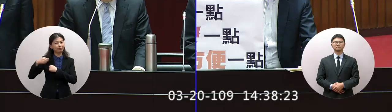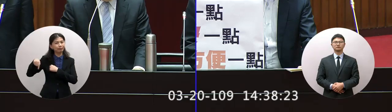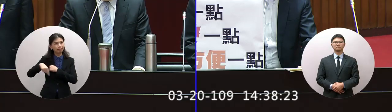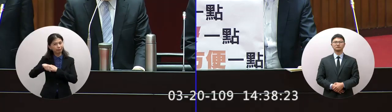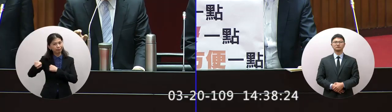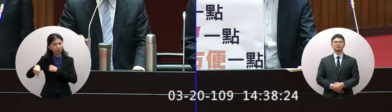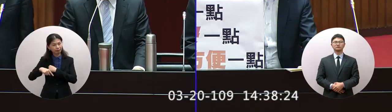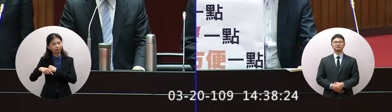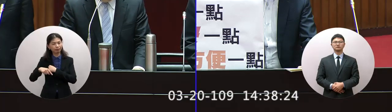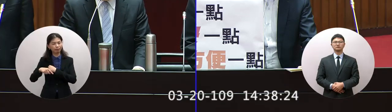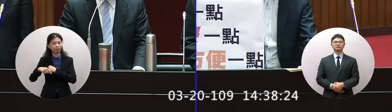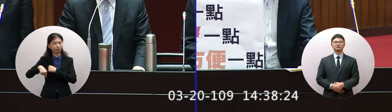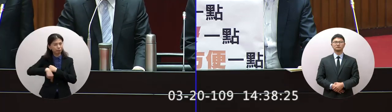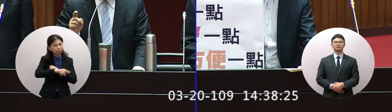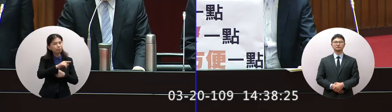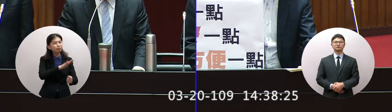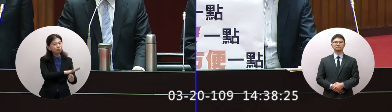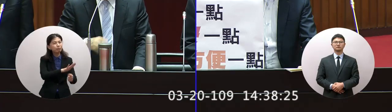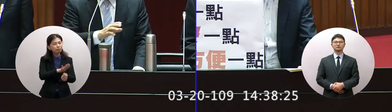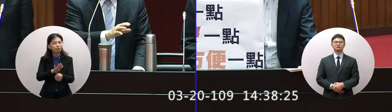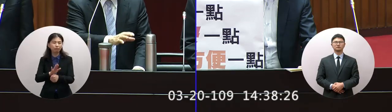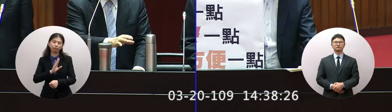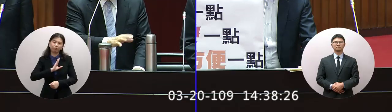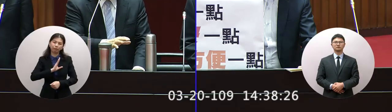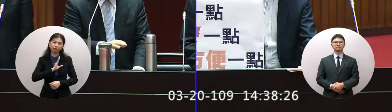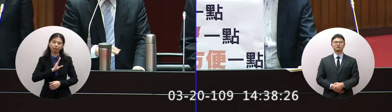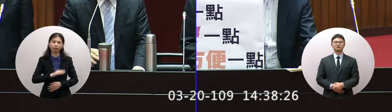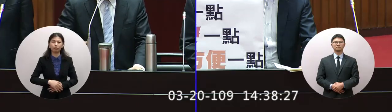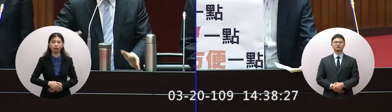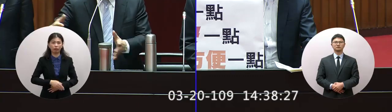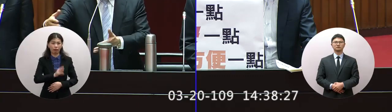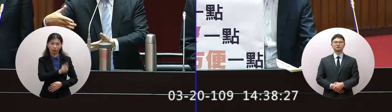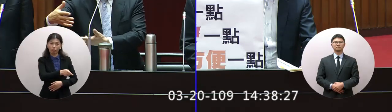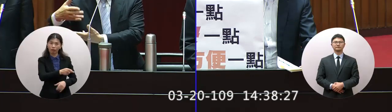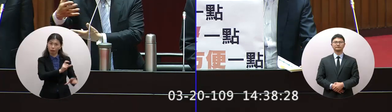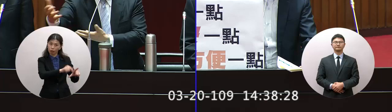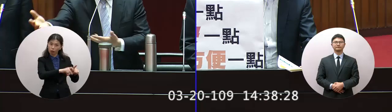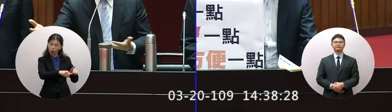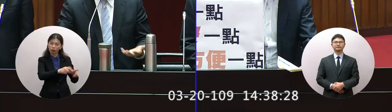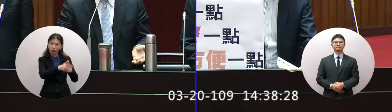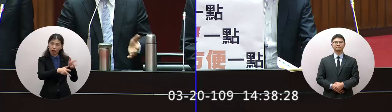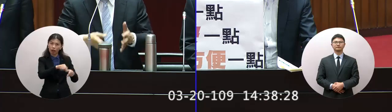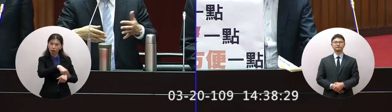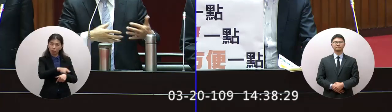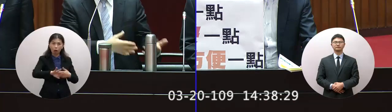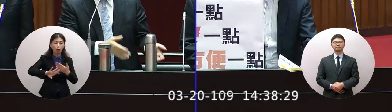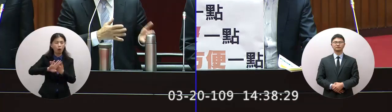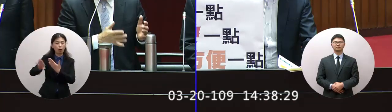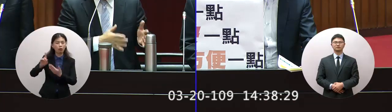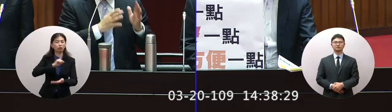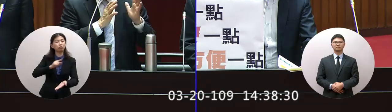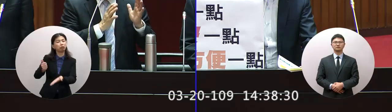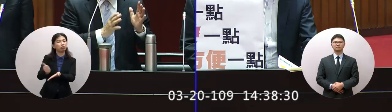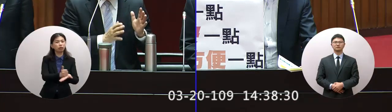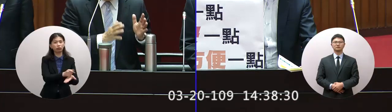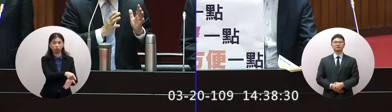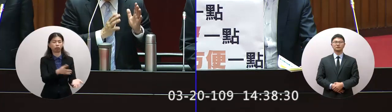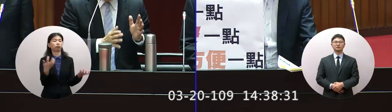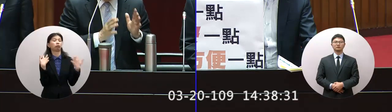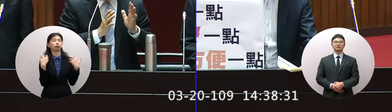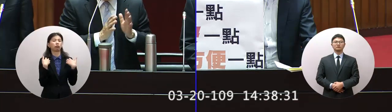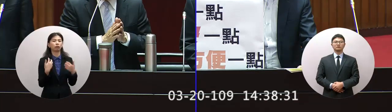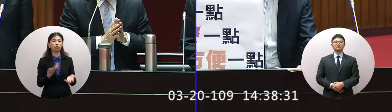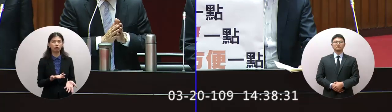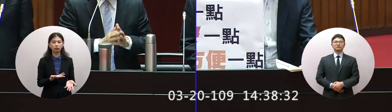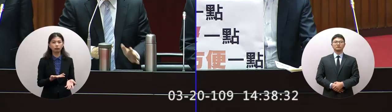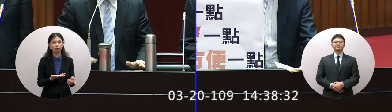兵人力资源，所以要求业者说，哎，向外面雇用变成他的工厂